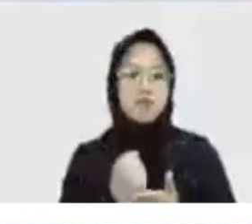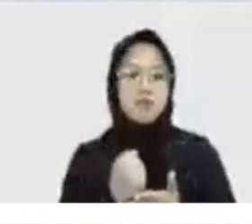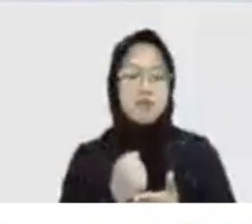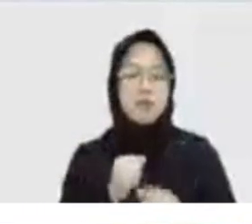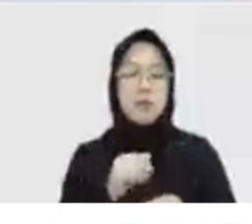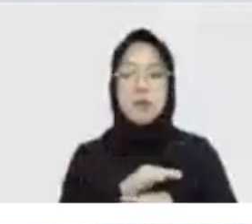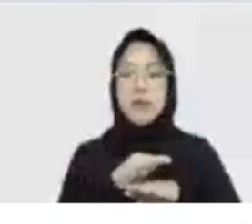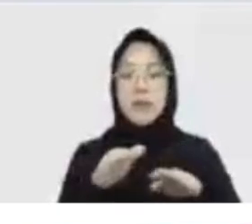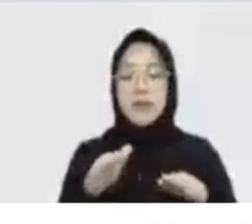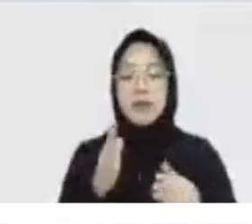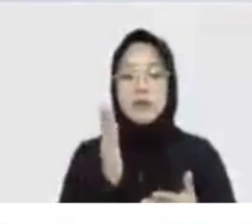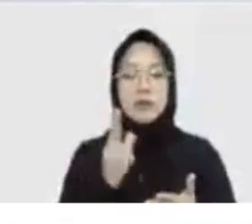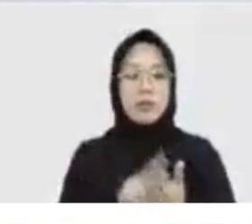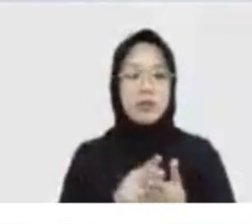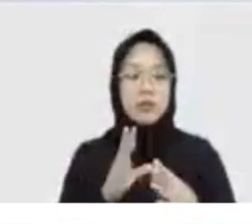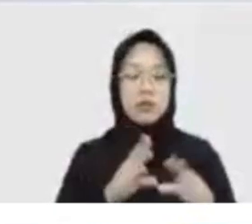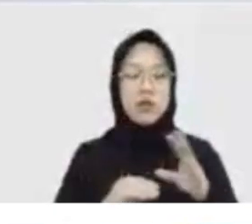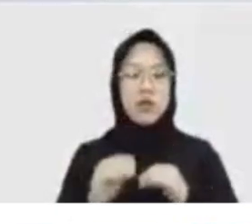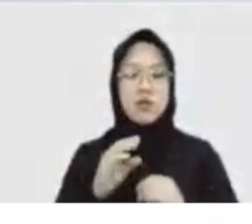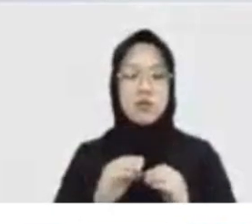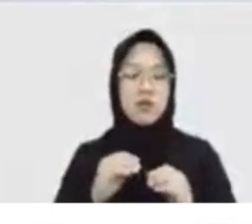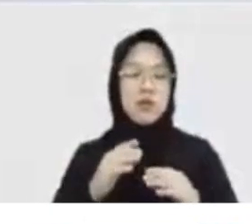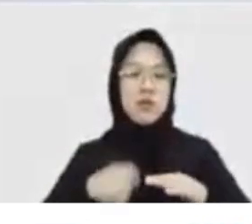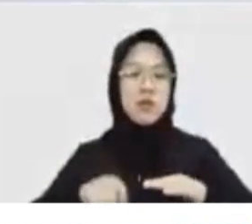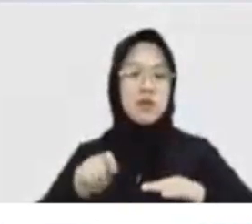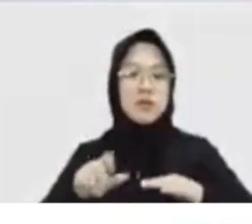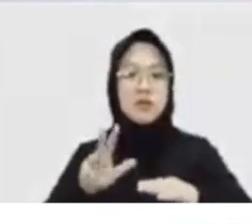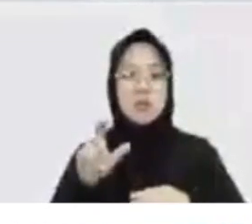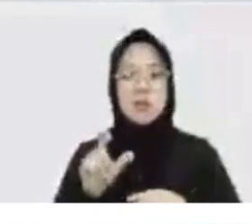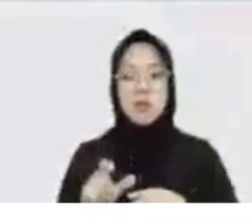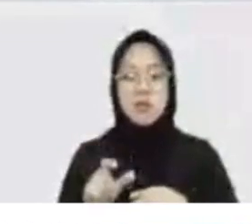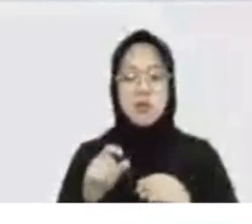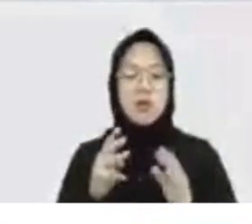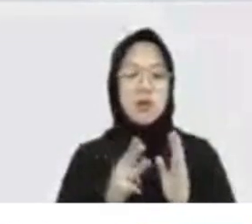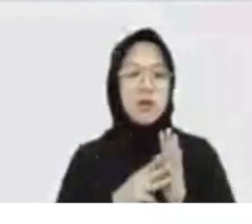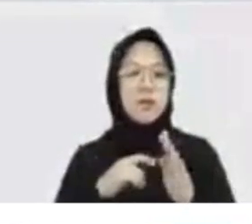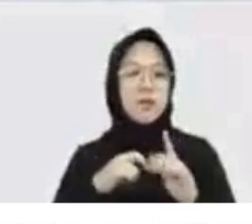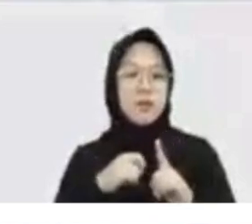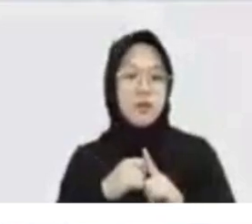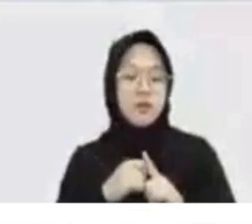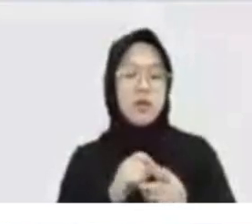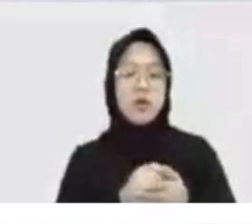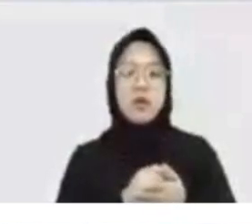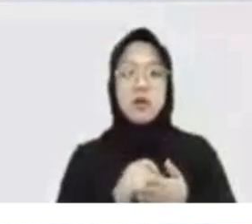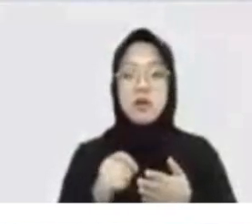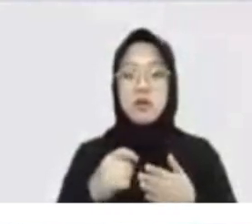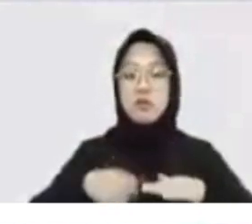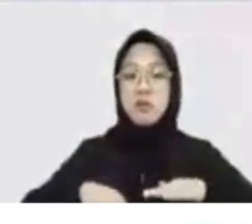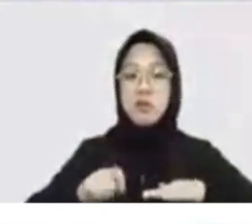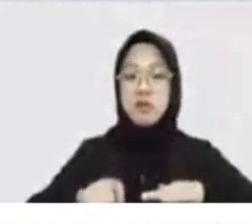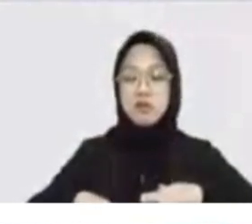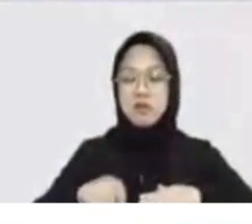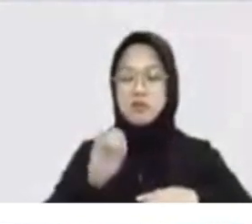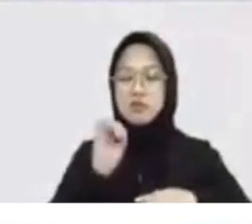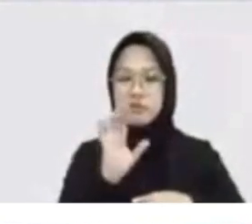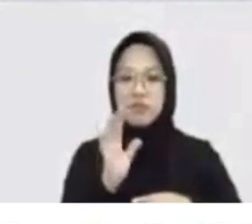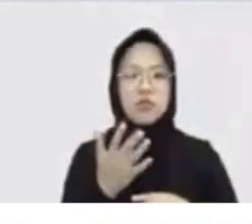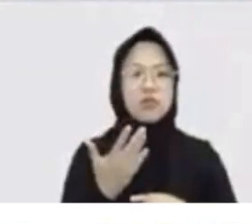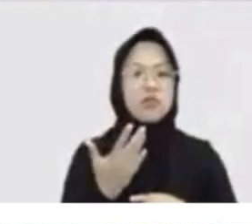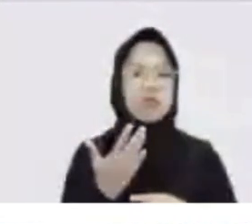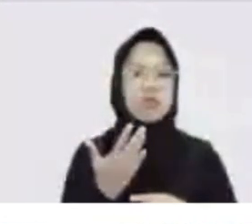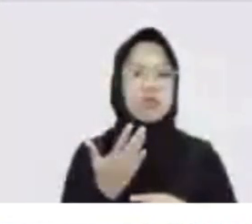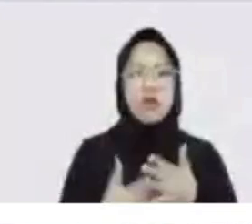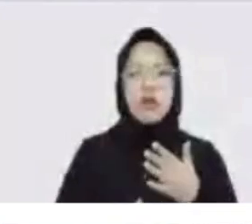diputus dalam rapat penusatan Hakim oleh 9 hakim konstitusi yaitu nama-nama Hakim dianggap diucapkan pada hari Senin